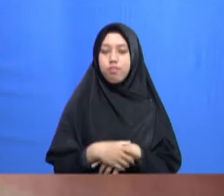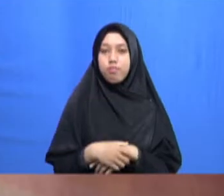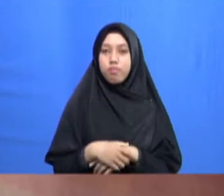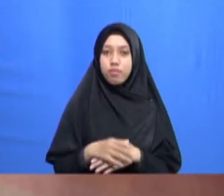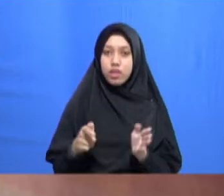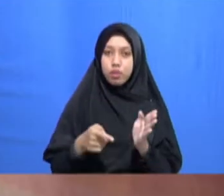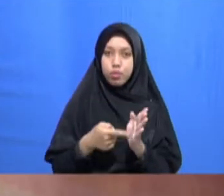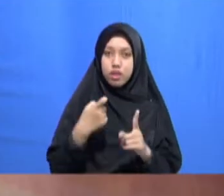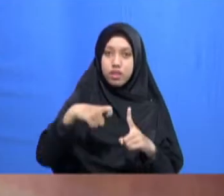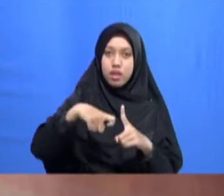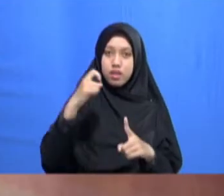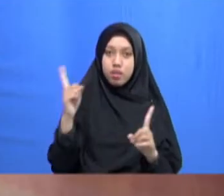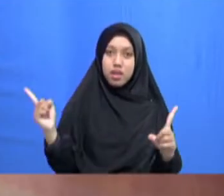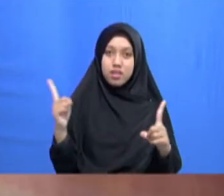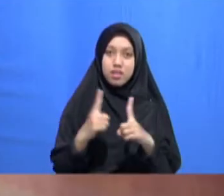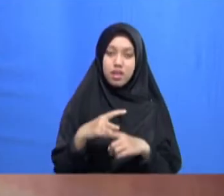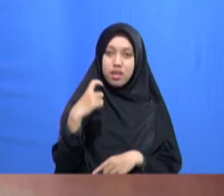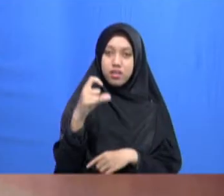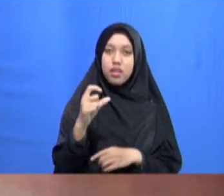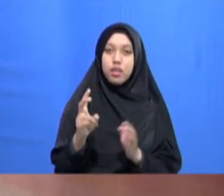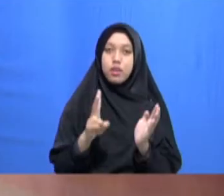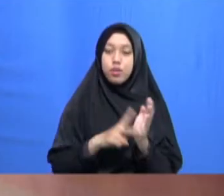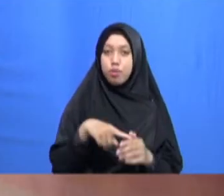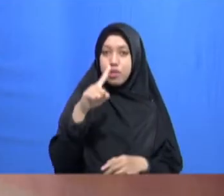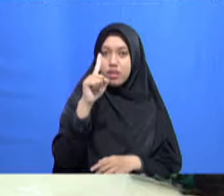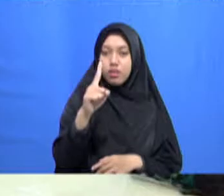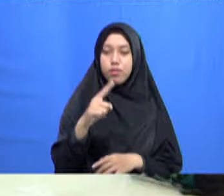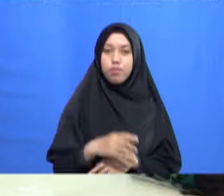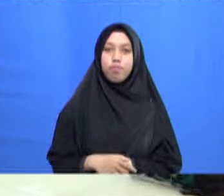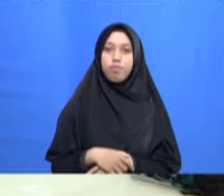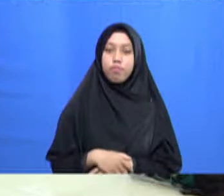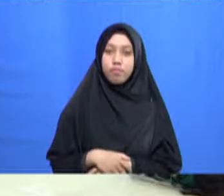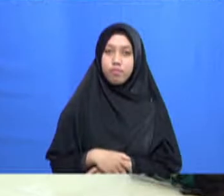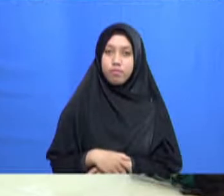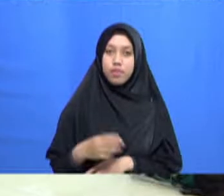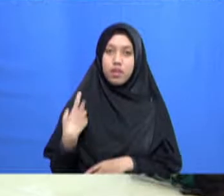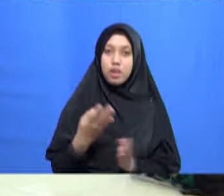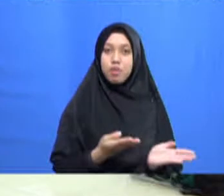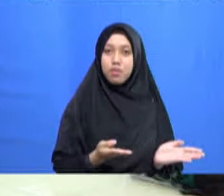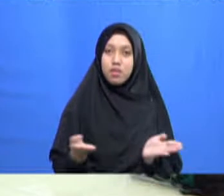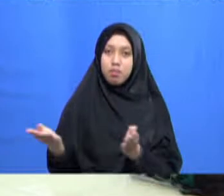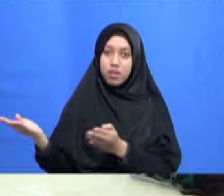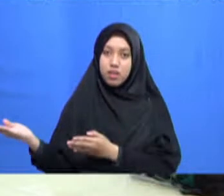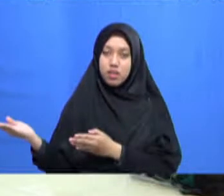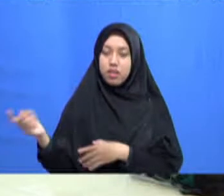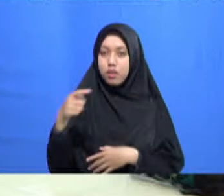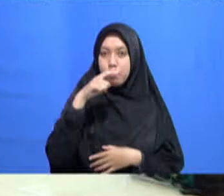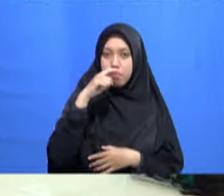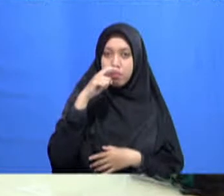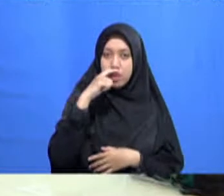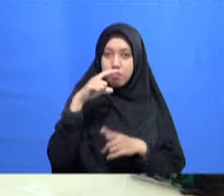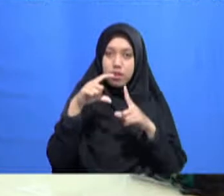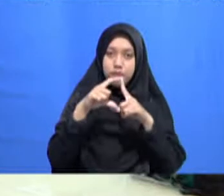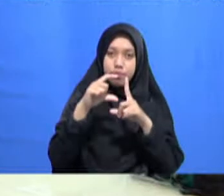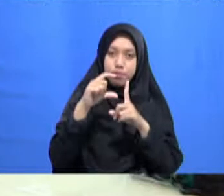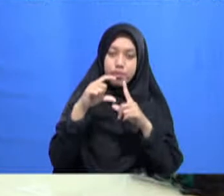Dimulai dari pasangan calon nomor urut 1. Kami mempersilahkan Bapak Admin AS